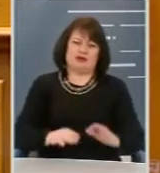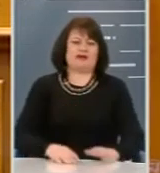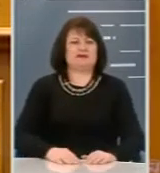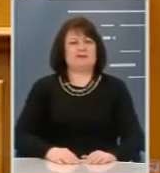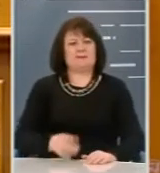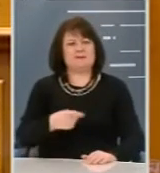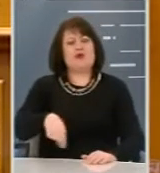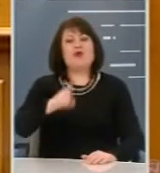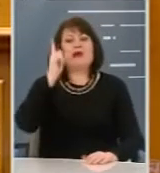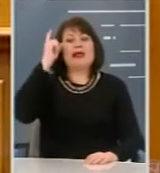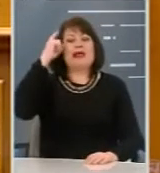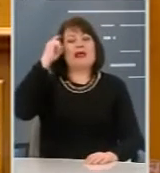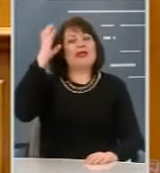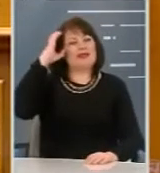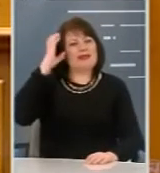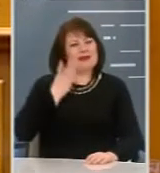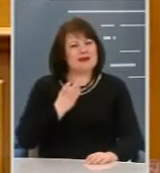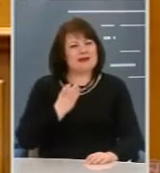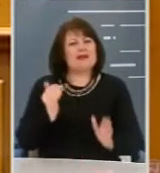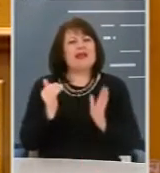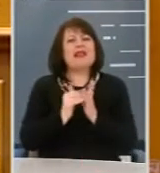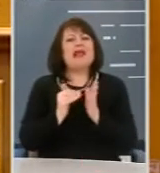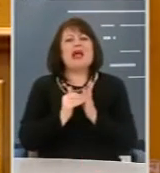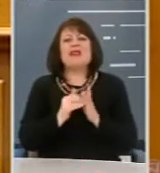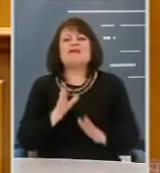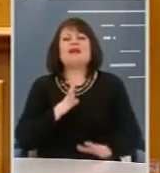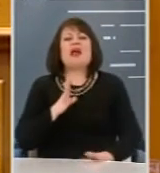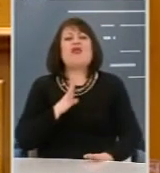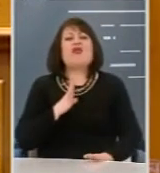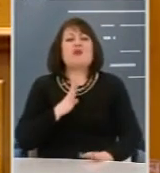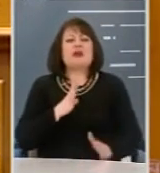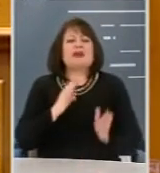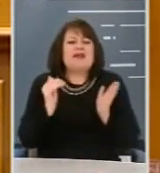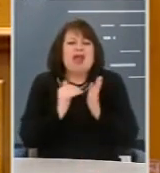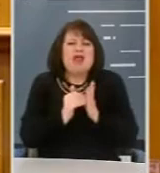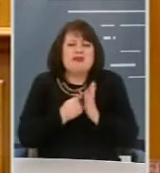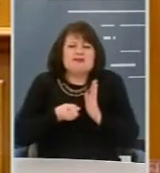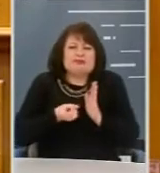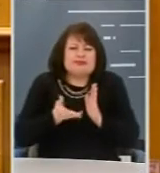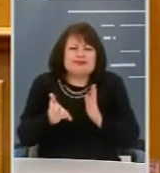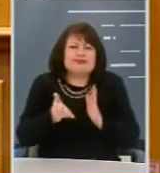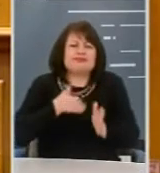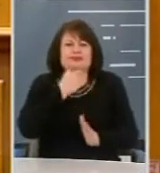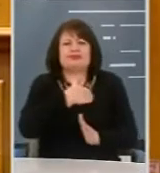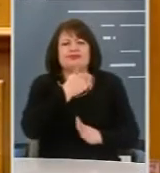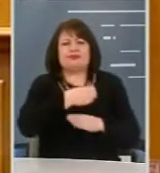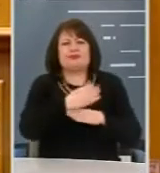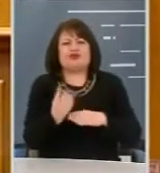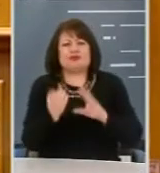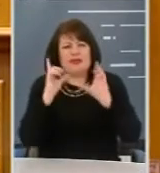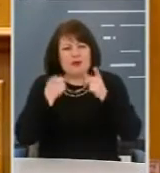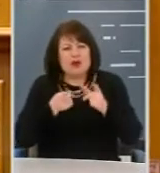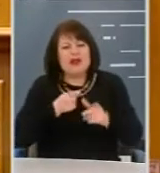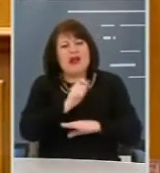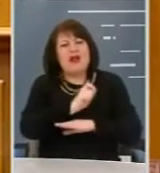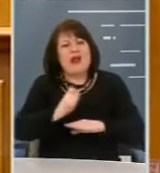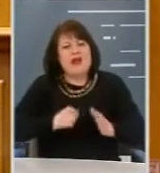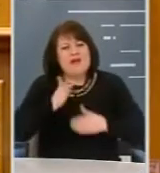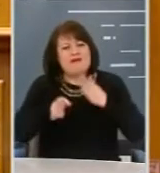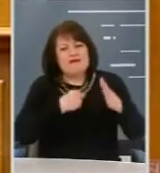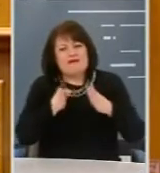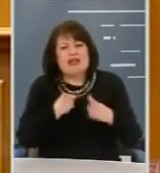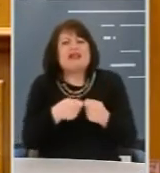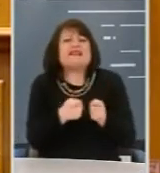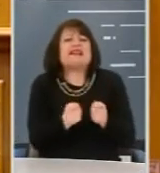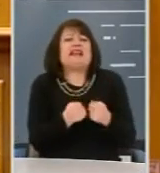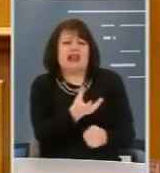θυμούνται τις εκατοντάδες χιλιάδες ανθρώπους που πήγαιναν στα γραφεία του ΠΑΣΟΚ και της Νέας Δημοκρατίας για να εξασφαλίσουν